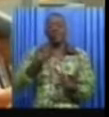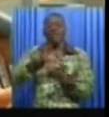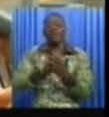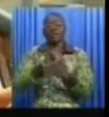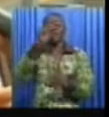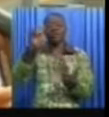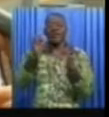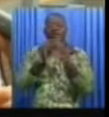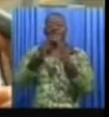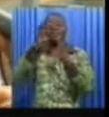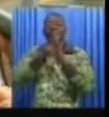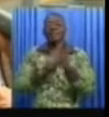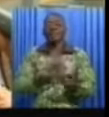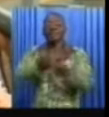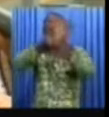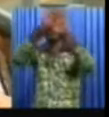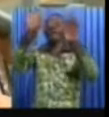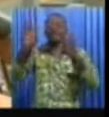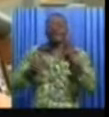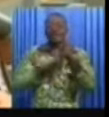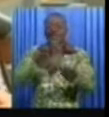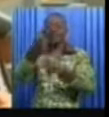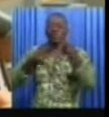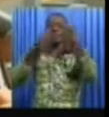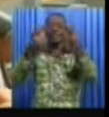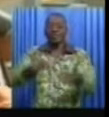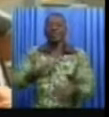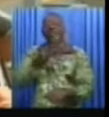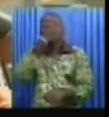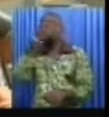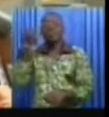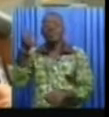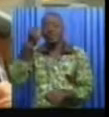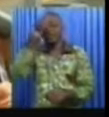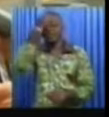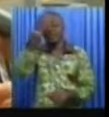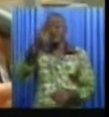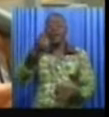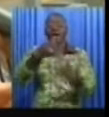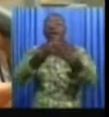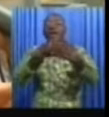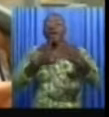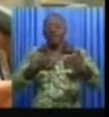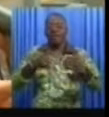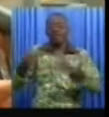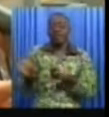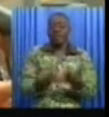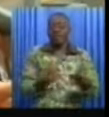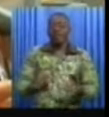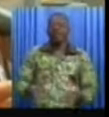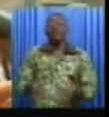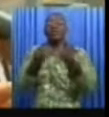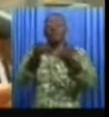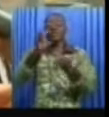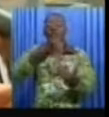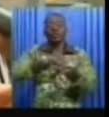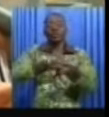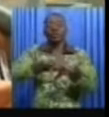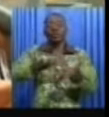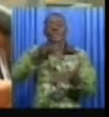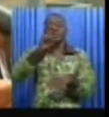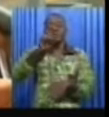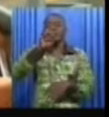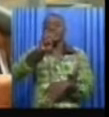cela va éclairer la population qui pourra mieux aviser avant de faire des déclarations sur le Sénat. Il a